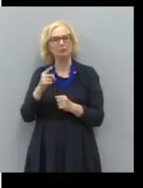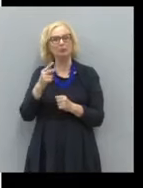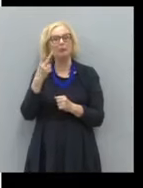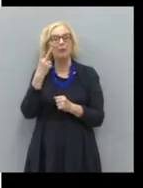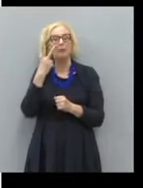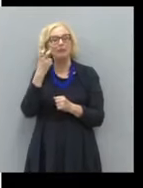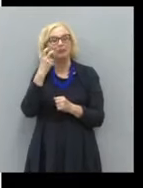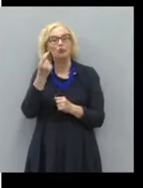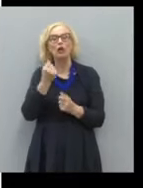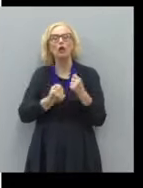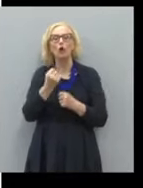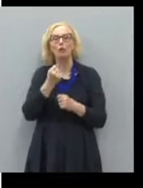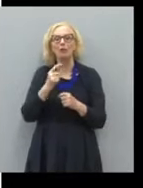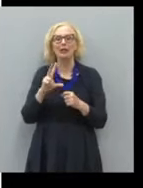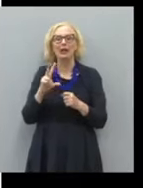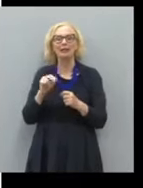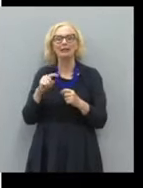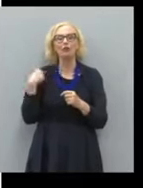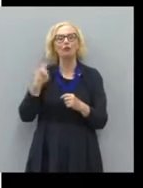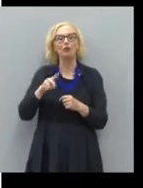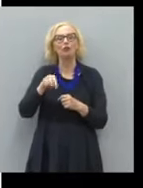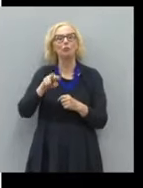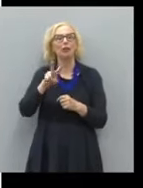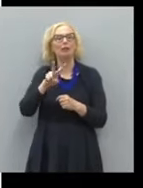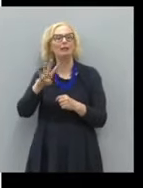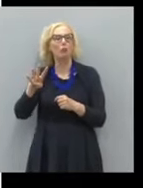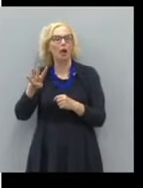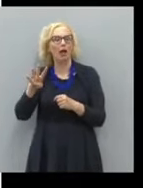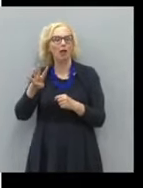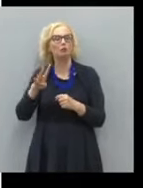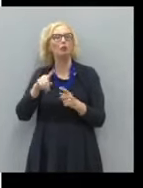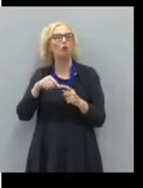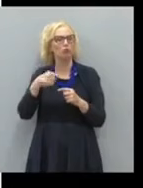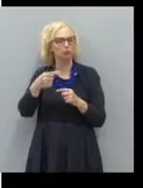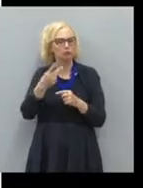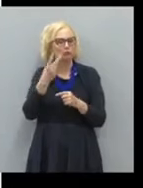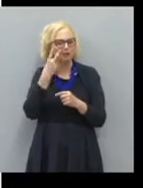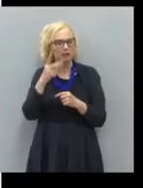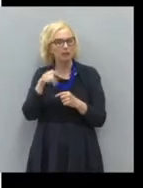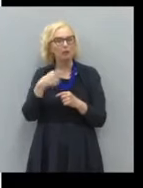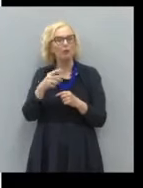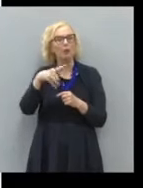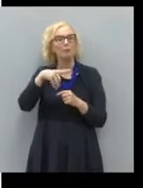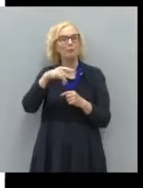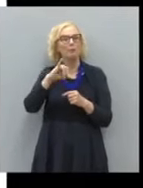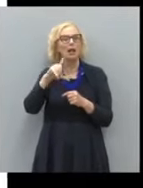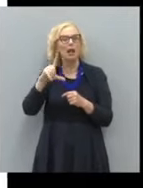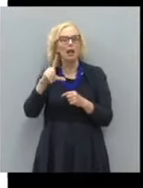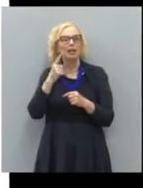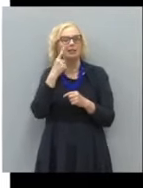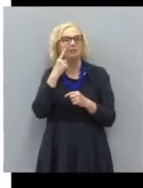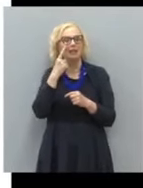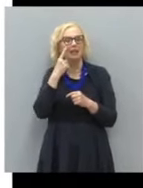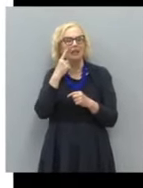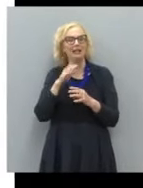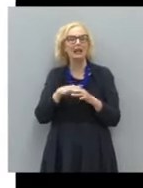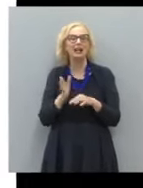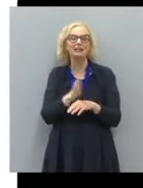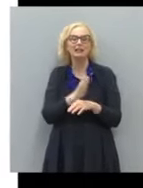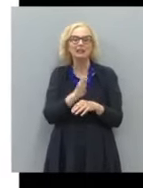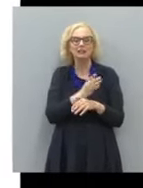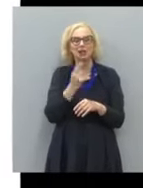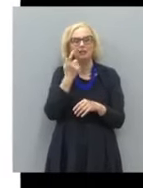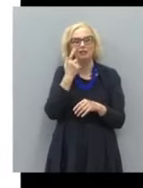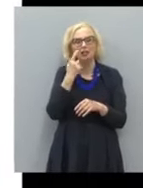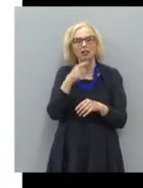dell'economia trentina fino al 24 sulla successiva ecco il pil vedete nel lato sinistro il pil senzione manovre